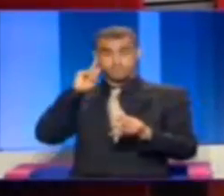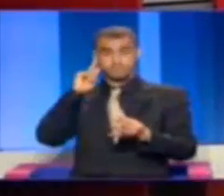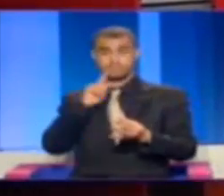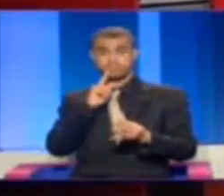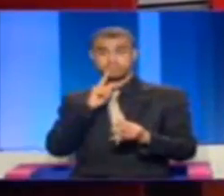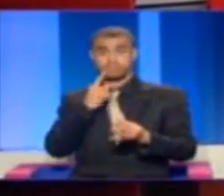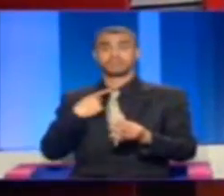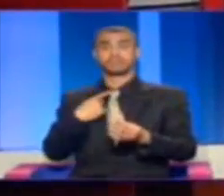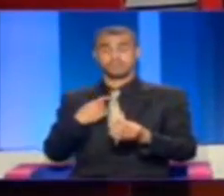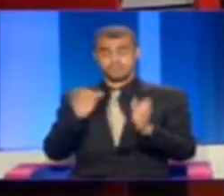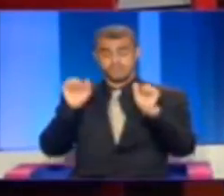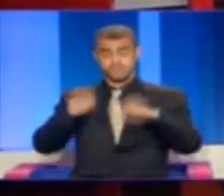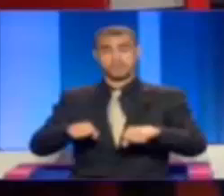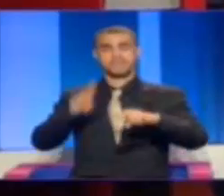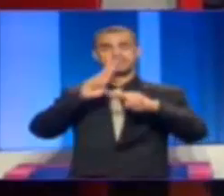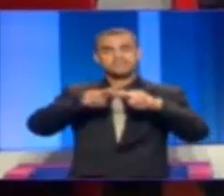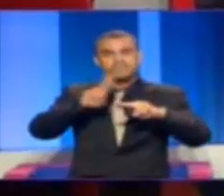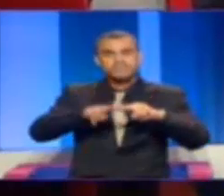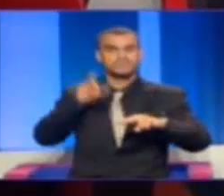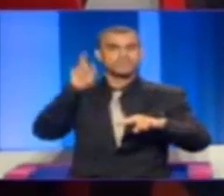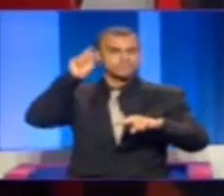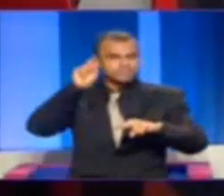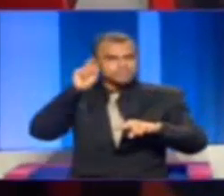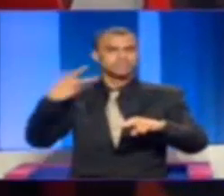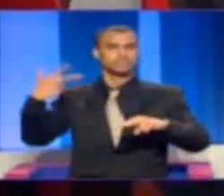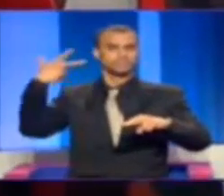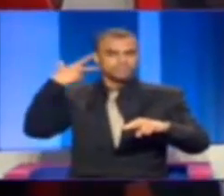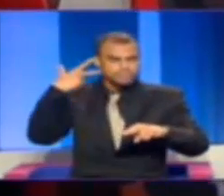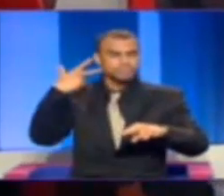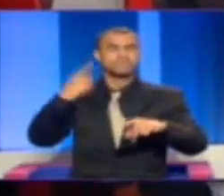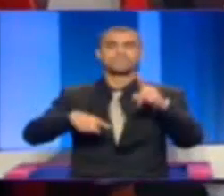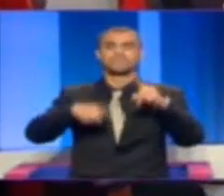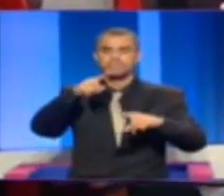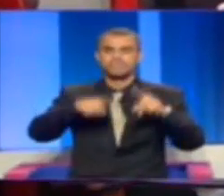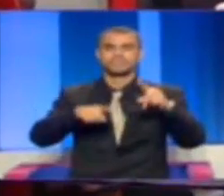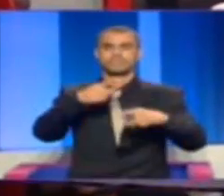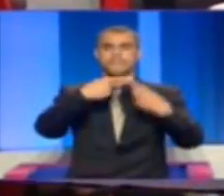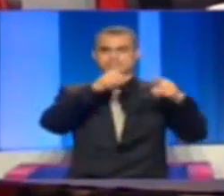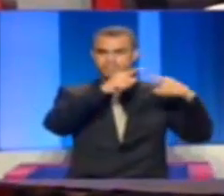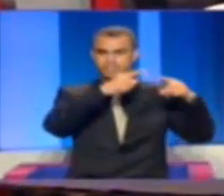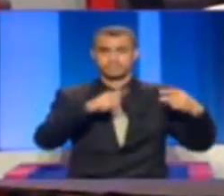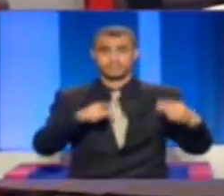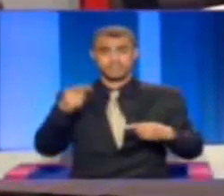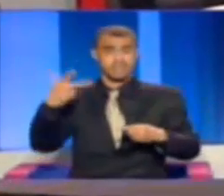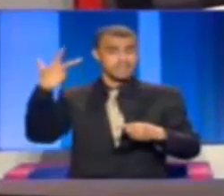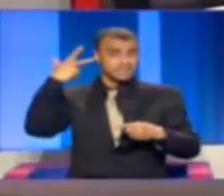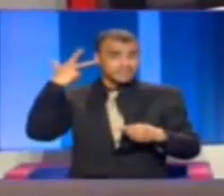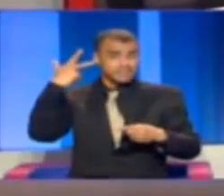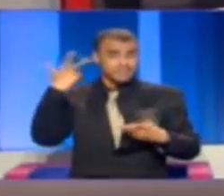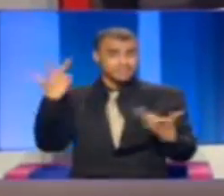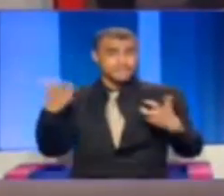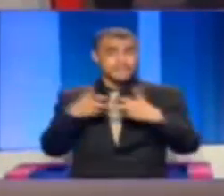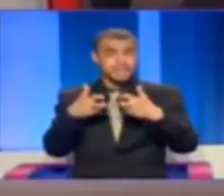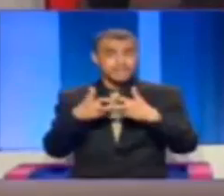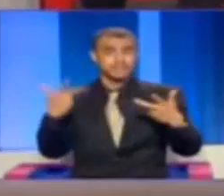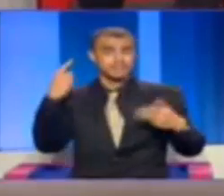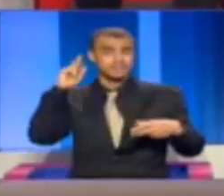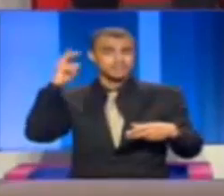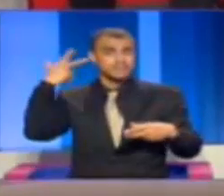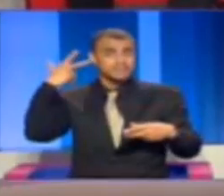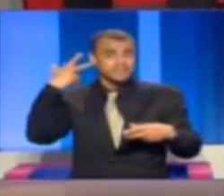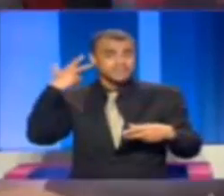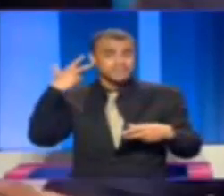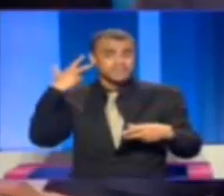مبكرا وتفادينا حتى ربما الاسباب اللي ممكن تفادوها قبل ما يوقع الحمل. كشف مبكر وعلاج بحال دابا زرع القوقعه